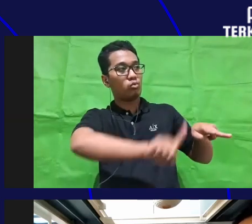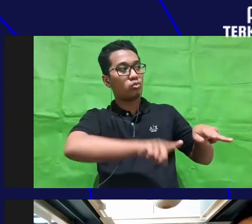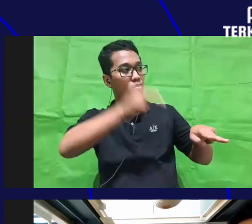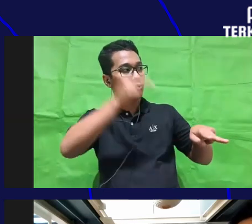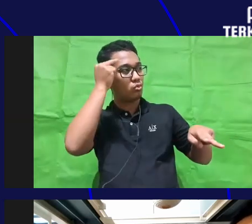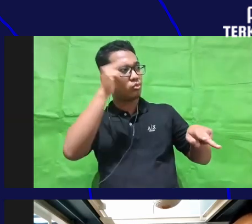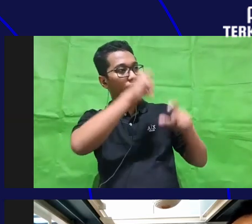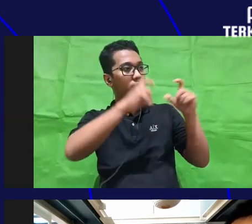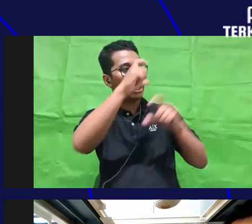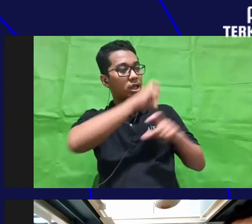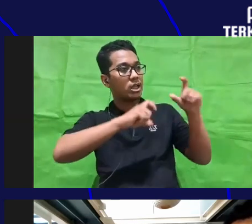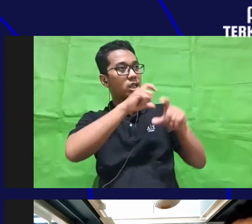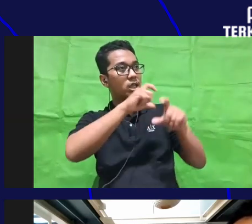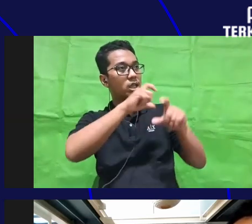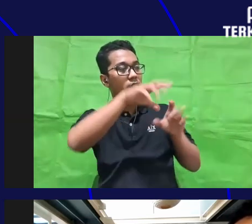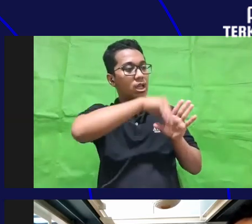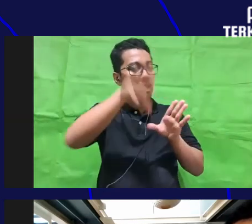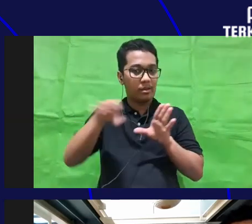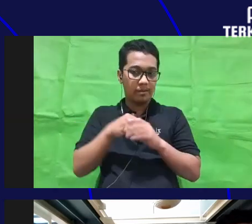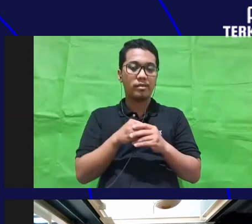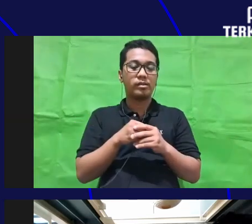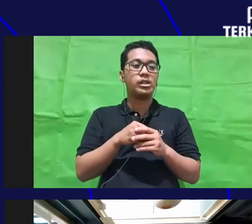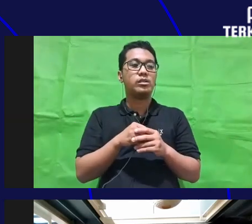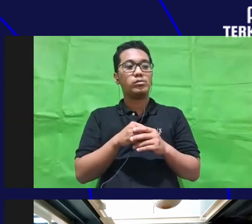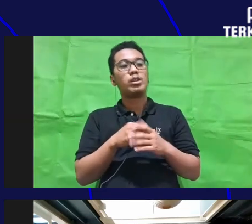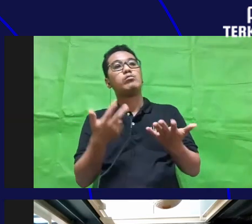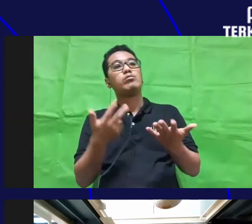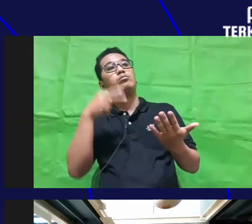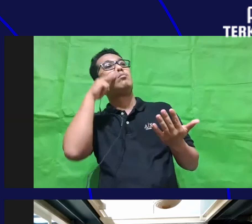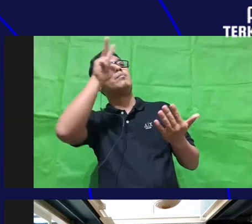akan terlebih dahulu membaca konteks lokal yang ada di